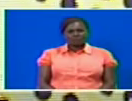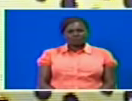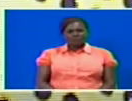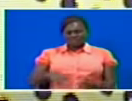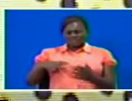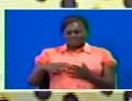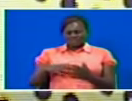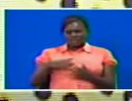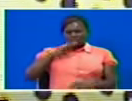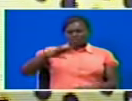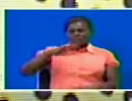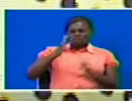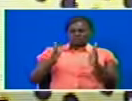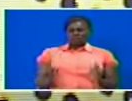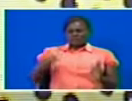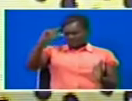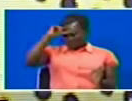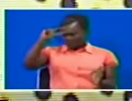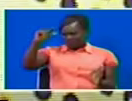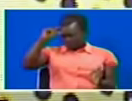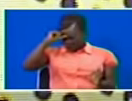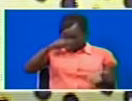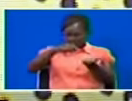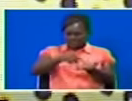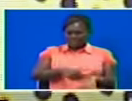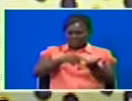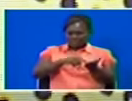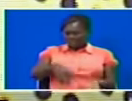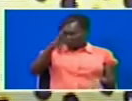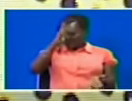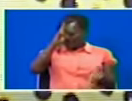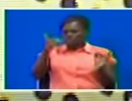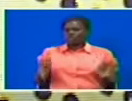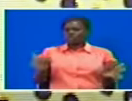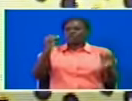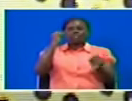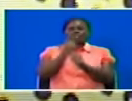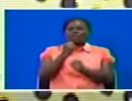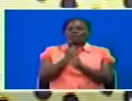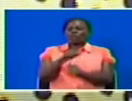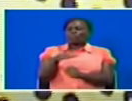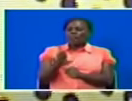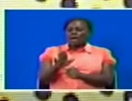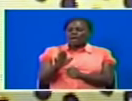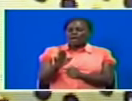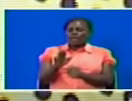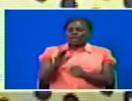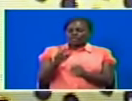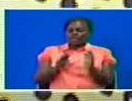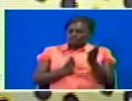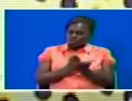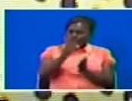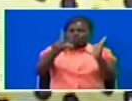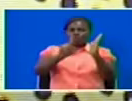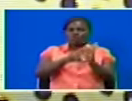Na msemaji wa serikali Eric Raithe amesisitiza kwamba maafisa wa polisi walifanya kile ambacho kinahitajika kisheria